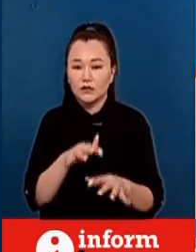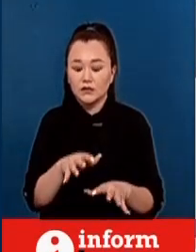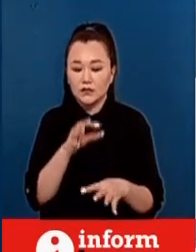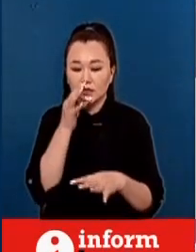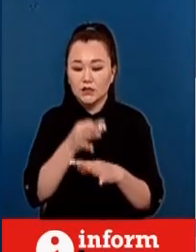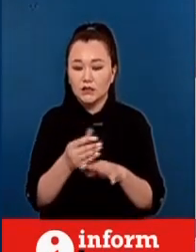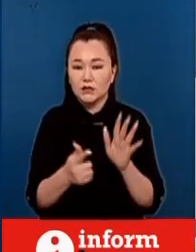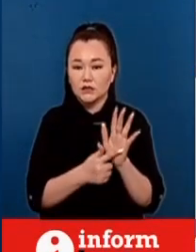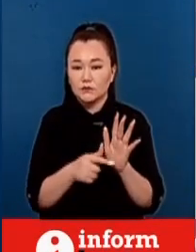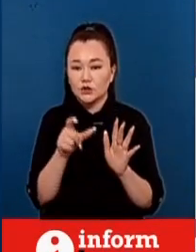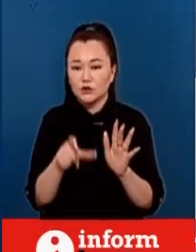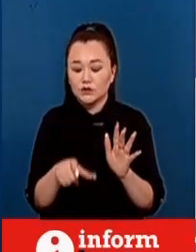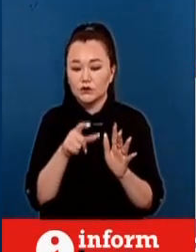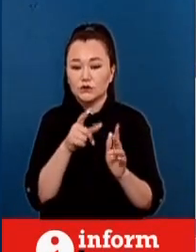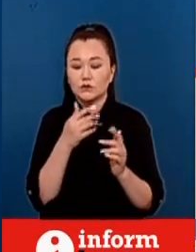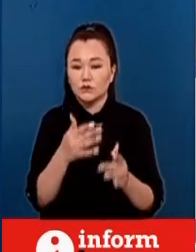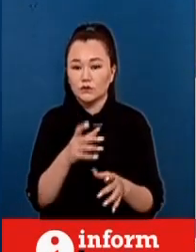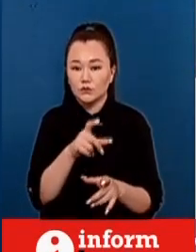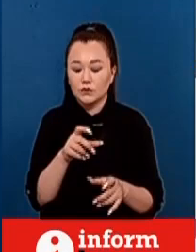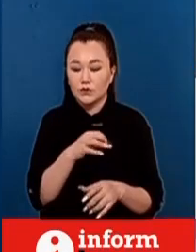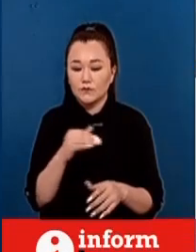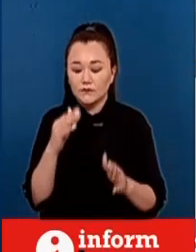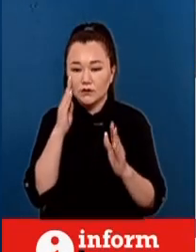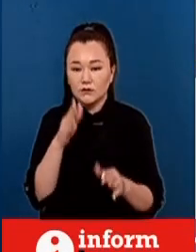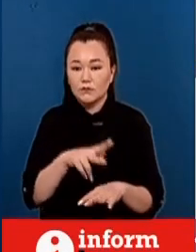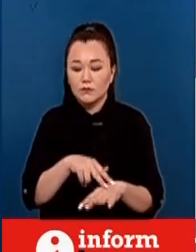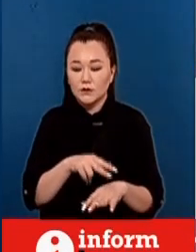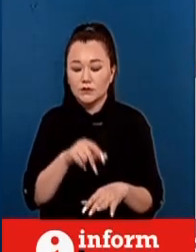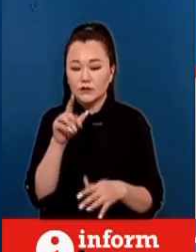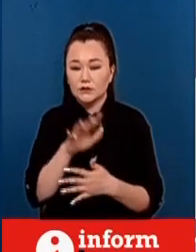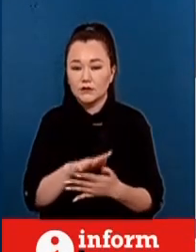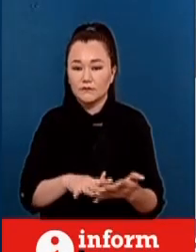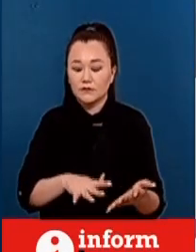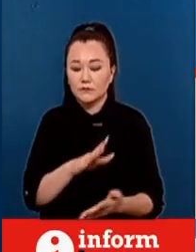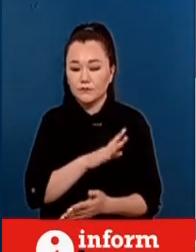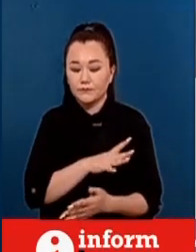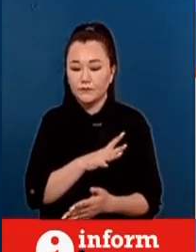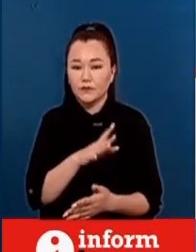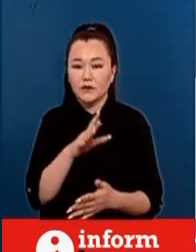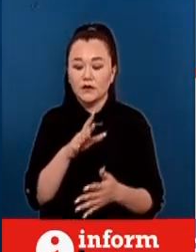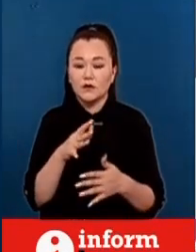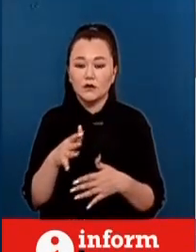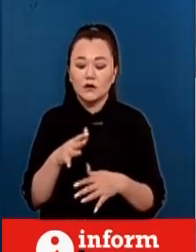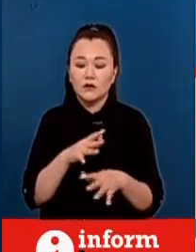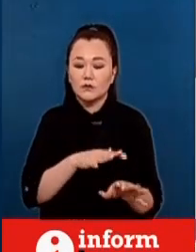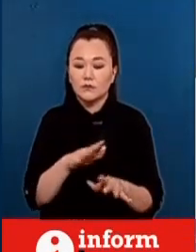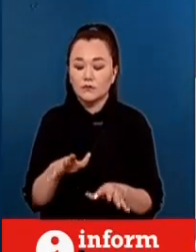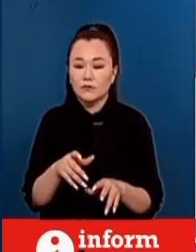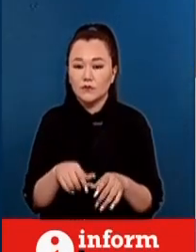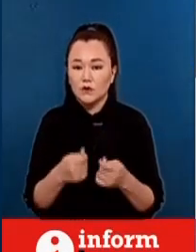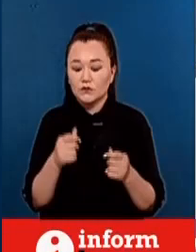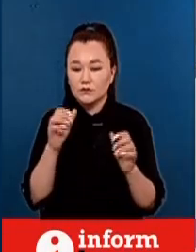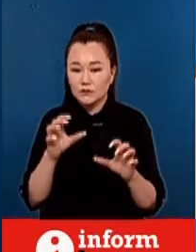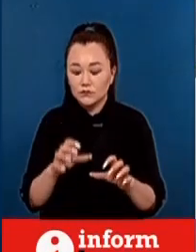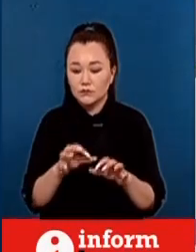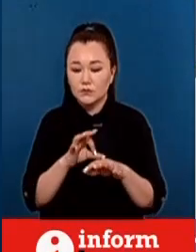признаны 7 человек. Именно столько людей официально обратились в полицию с заявлением. В рамках уголовно-процессуального